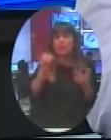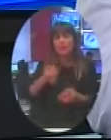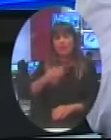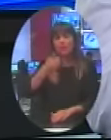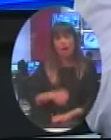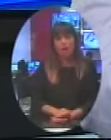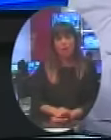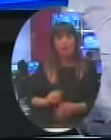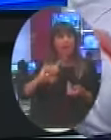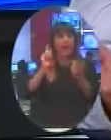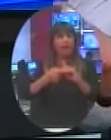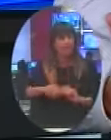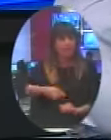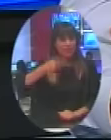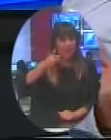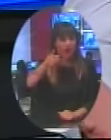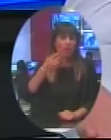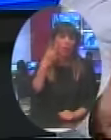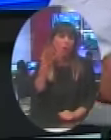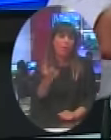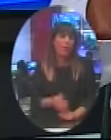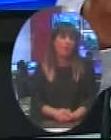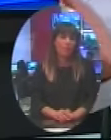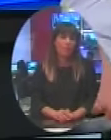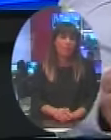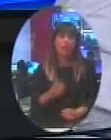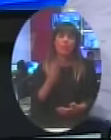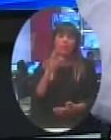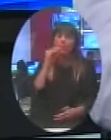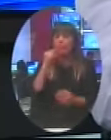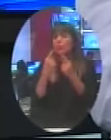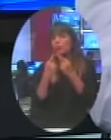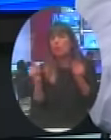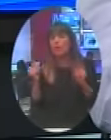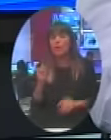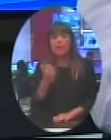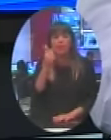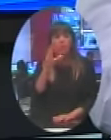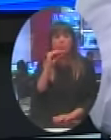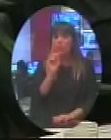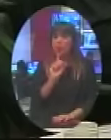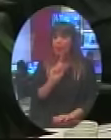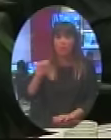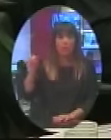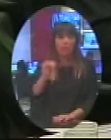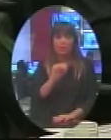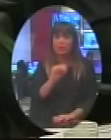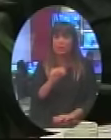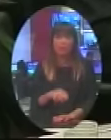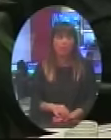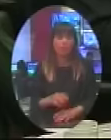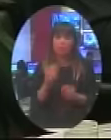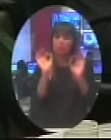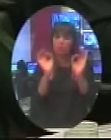נעשה שר, הוא כבר, אנחנו רואים, הוא כבר מתבטא אחרת, הוא כמעט ולא מתבטא בנושאים כאלה ואחרים. השר עסק